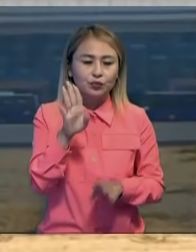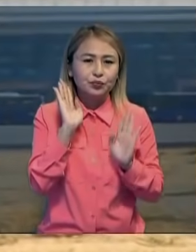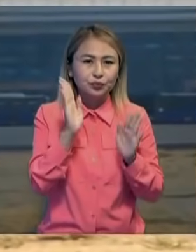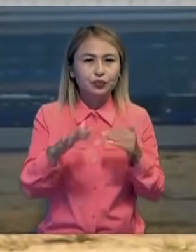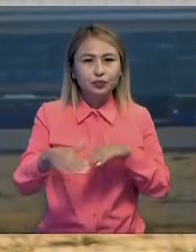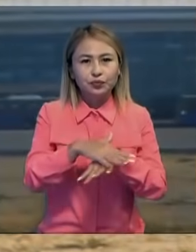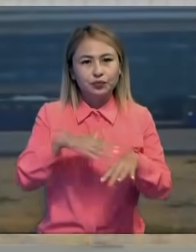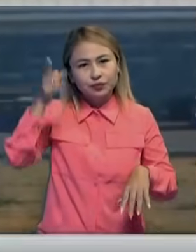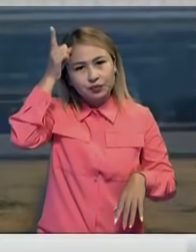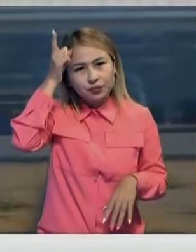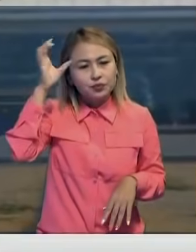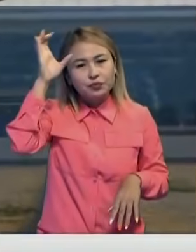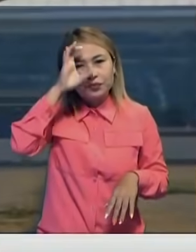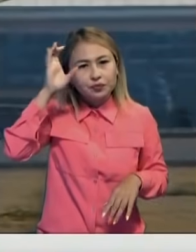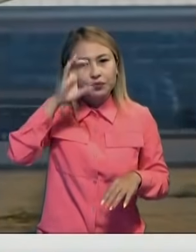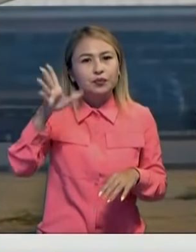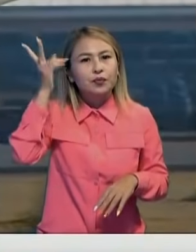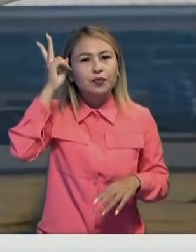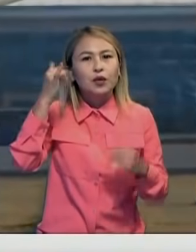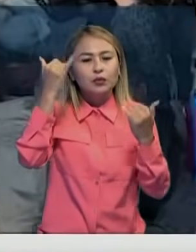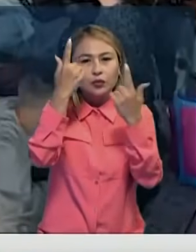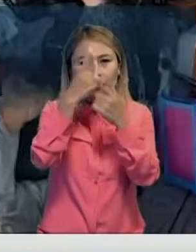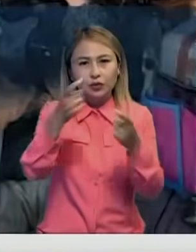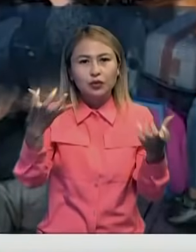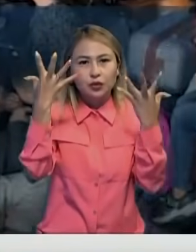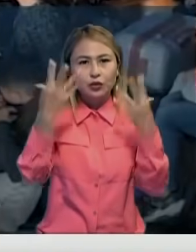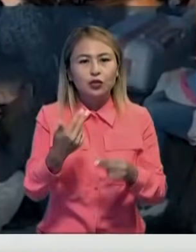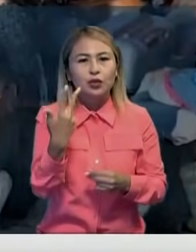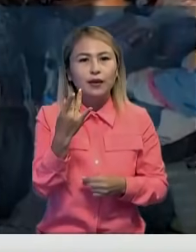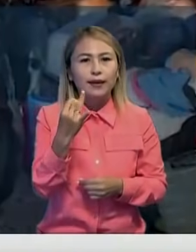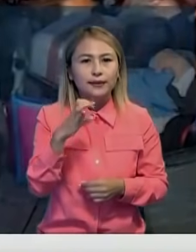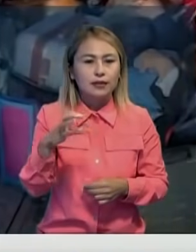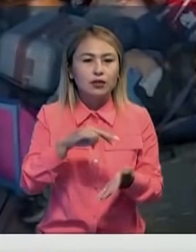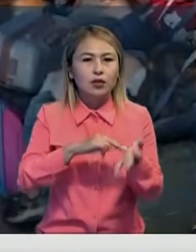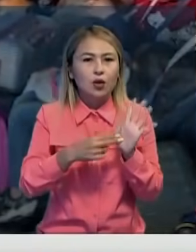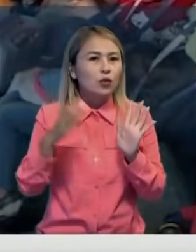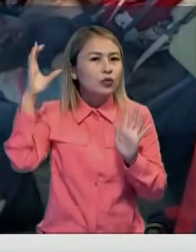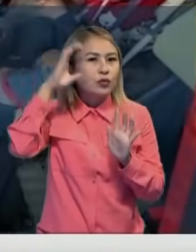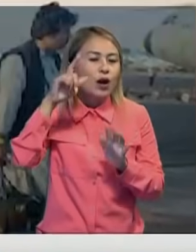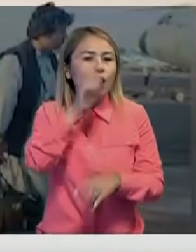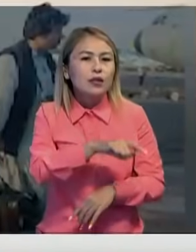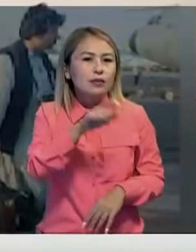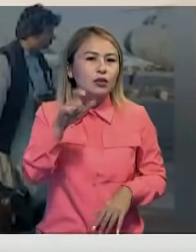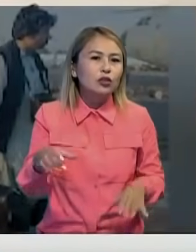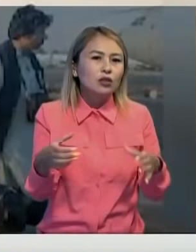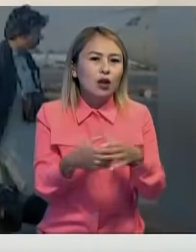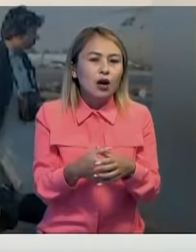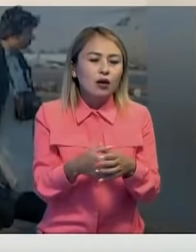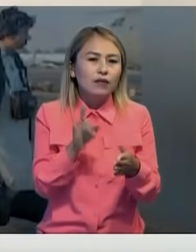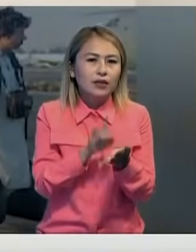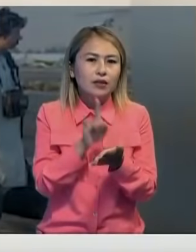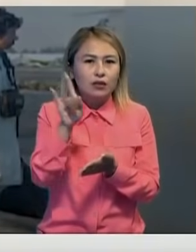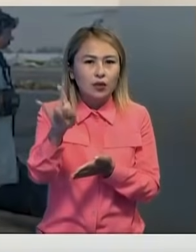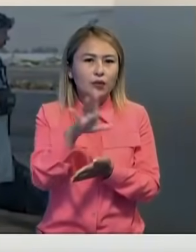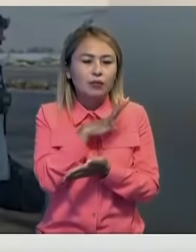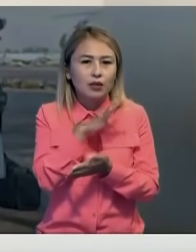Бұл жөнде Германияның Өзбекстандағы елшілігі мәлімдеді. Бүгінгі күнге 3 рейс жоспарланған. Ал Өзбекстанның азаматтық ұшақтары